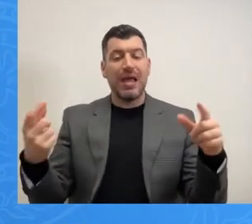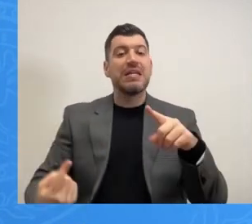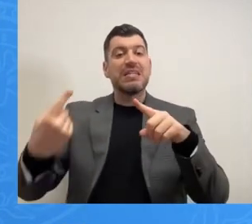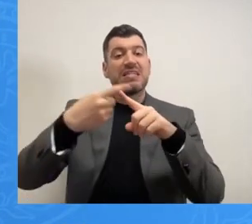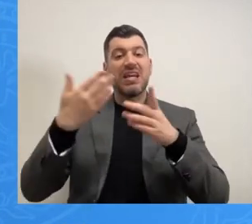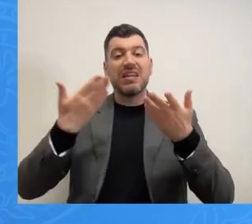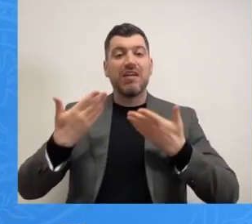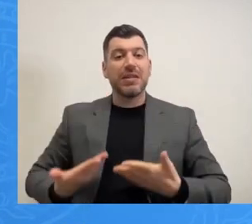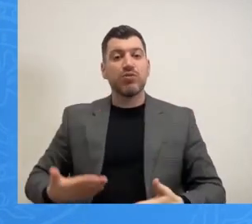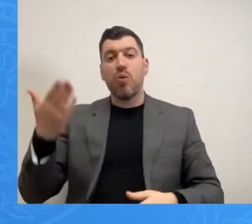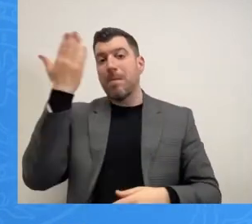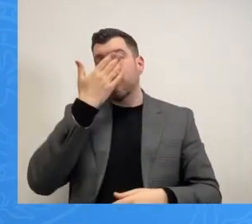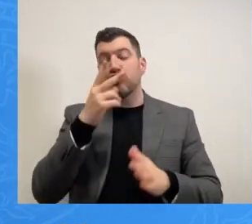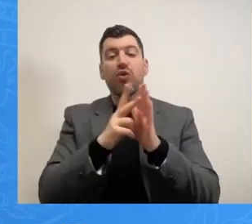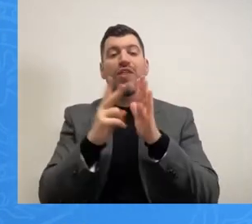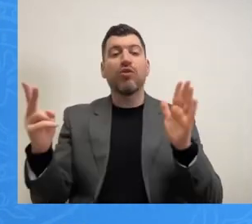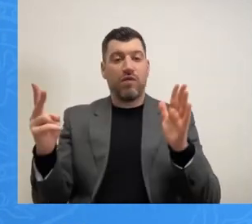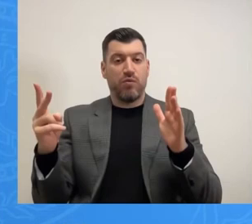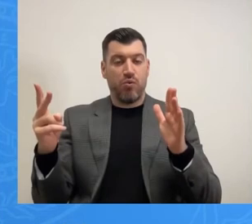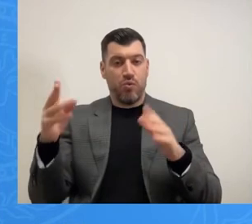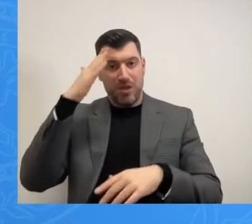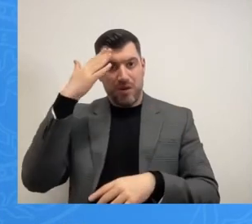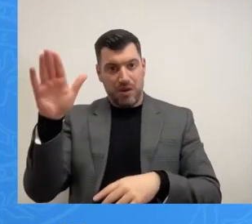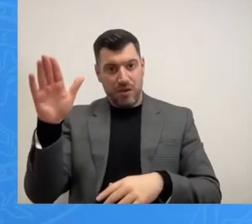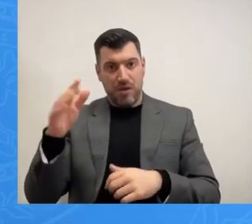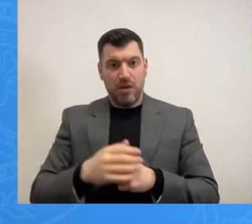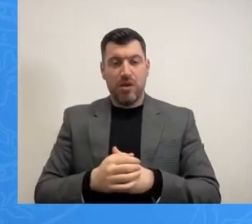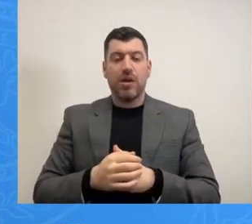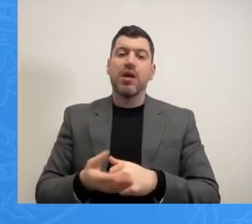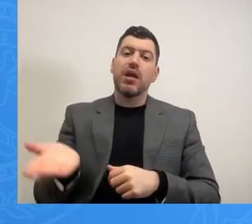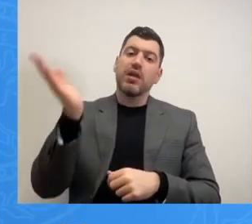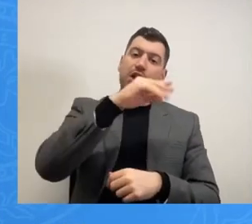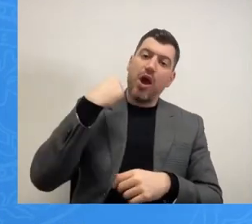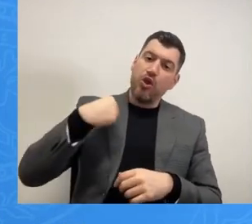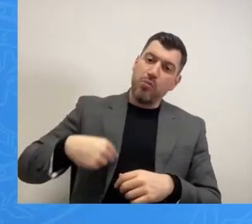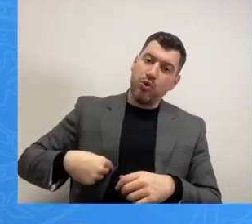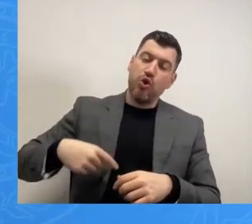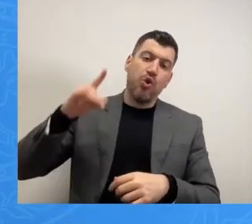17 γυμνάσιο και για το ζήτημα με το 73 δημοτικό που ανέφερε και ο κ. Παπαδάκης και